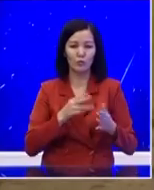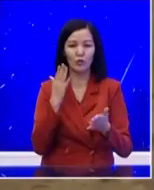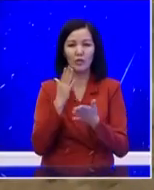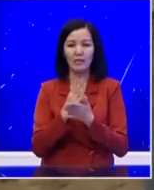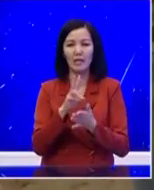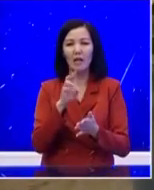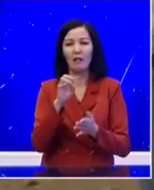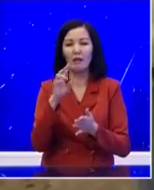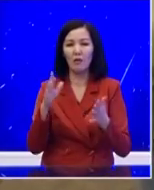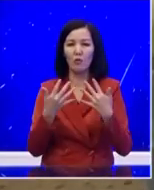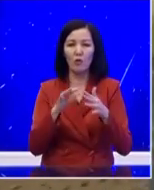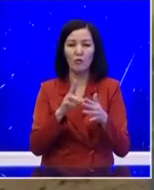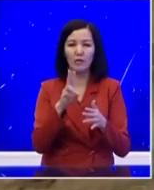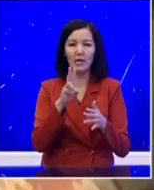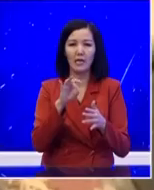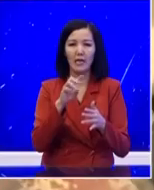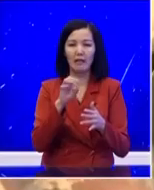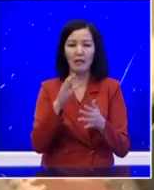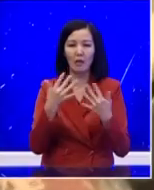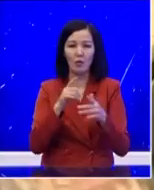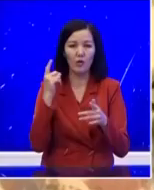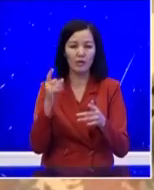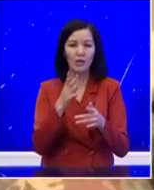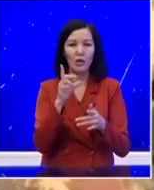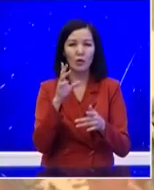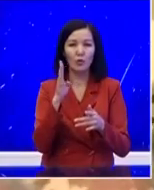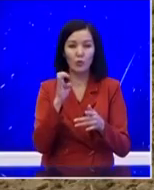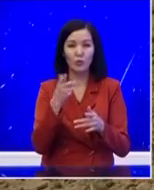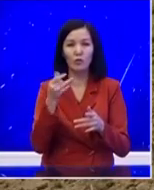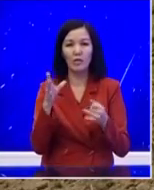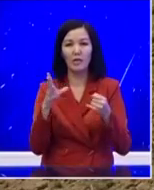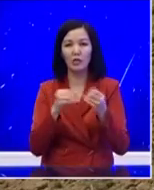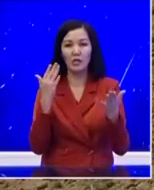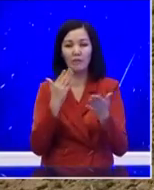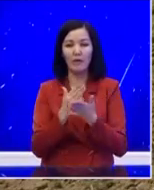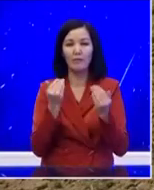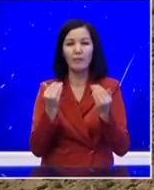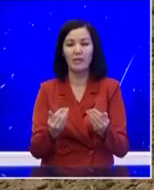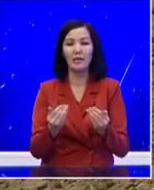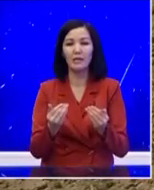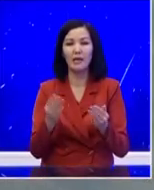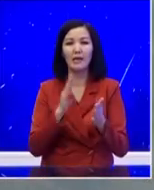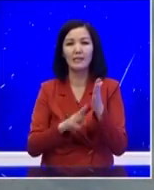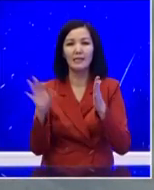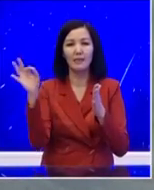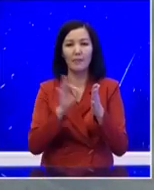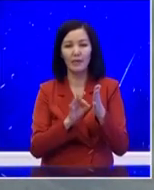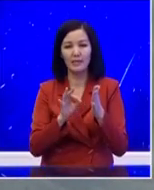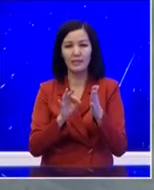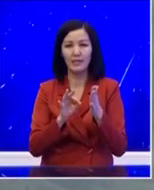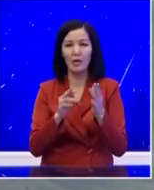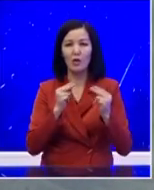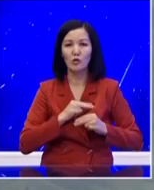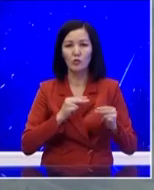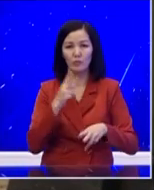бірі Нарынқол ауылындағы Ринат шаруа қожалығы 400 гектар жер игереді. Бүгінде тиесілі алқаптың 80%-ында жұмыс